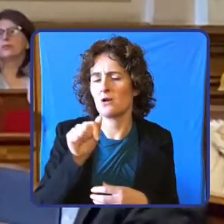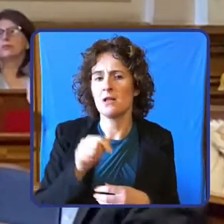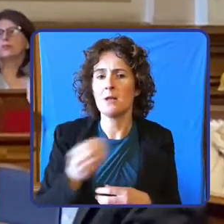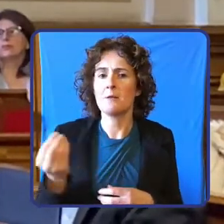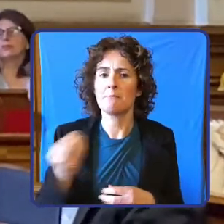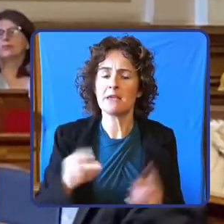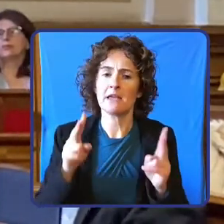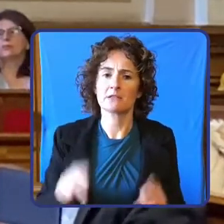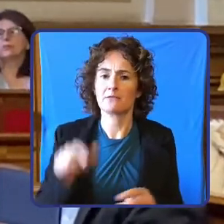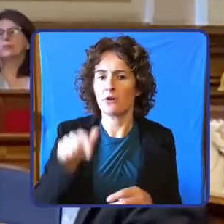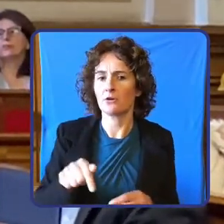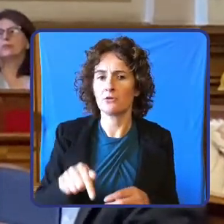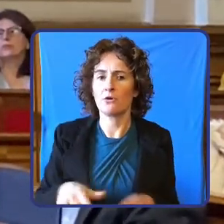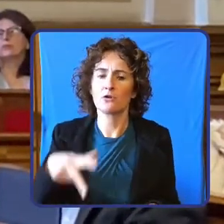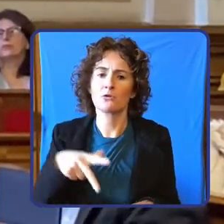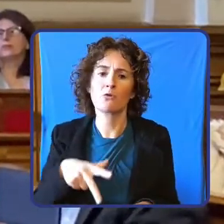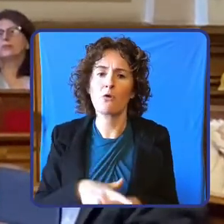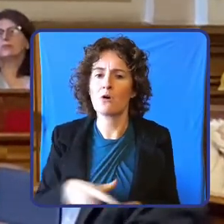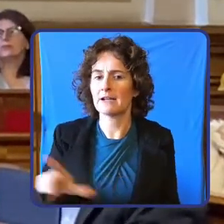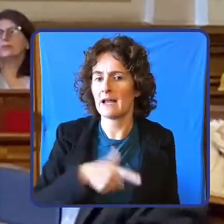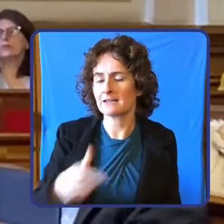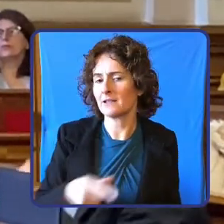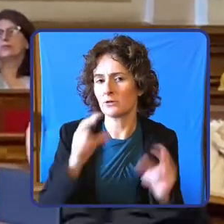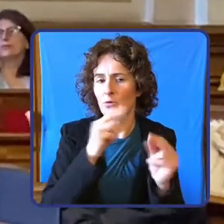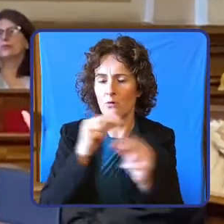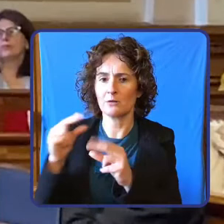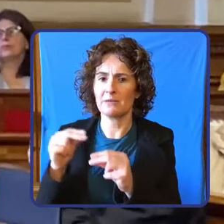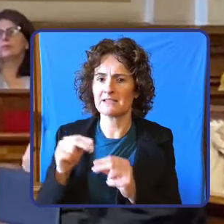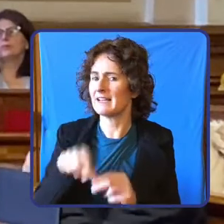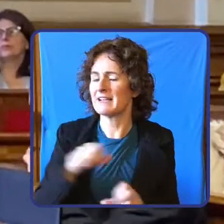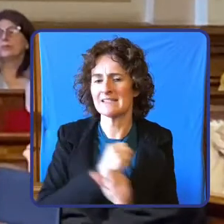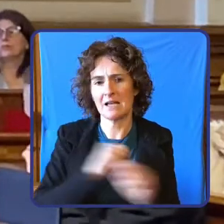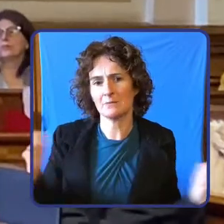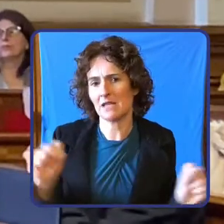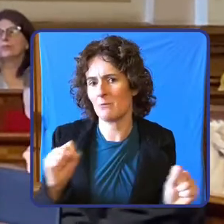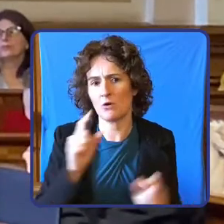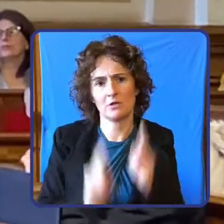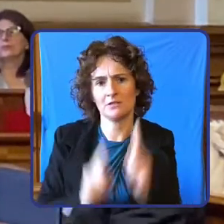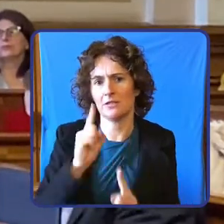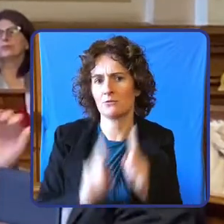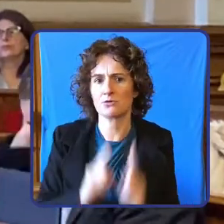beszélhet. Nem túl demokratikus eljárás. Én azt szeretném javasolni,